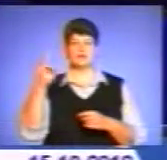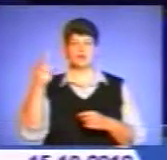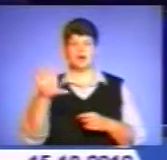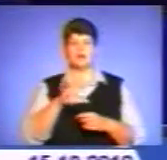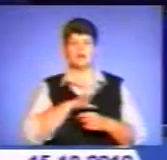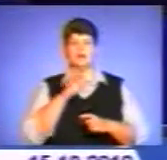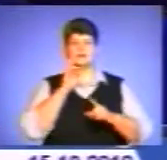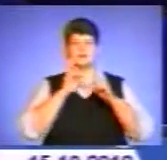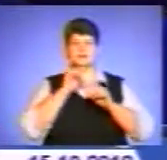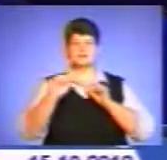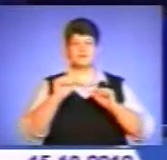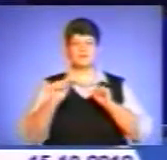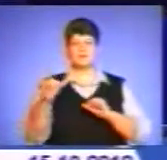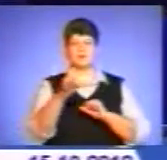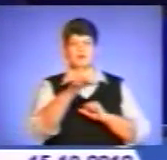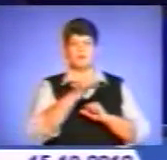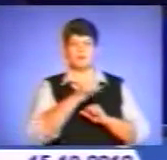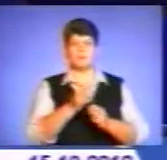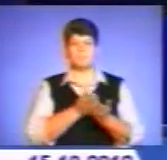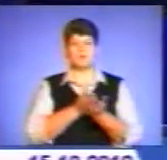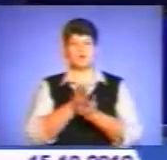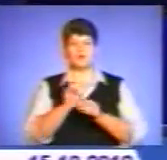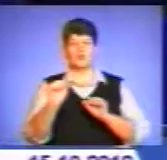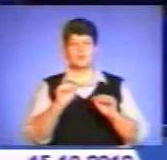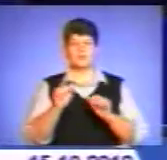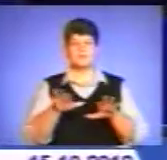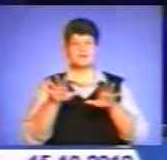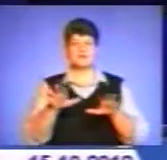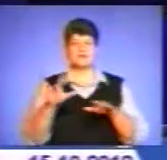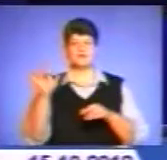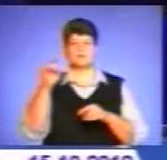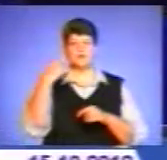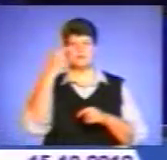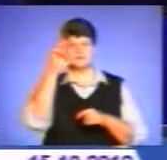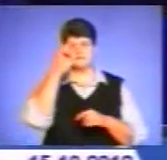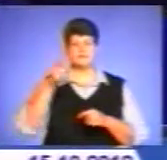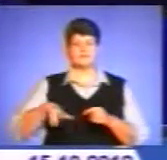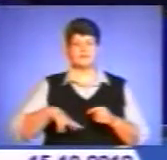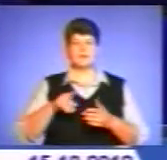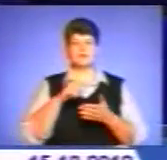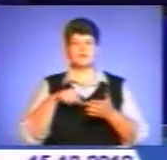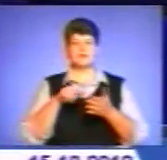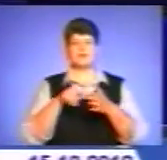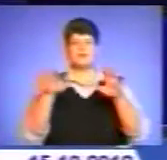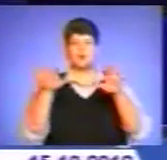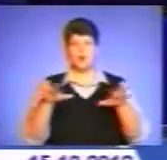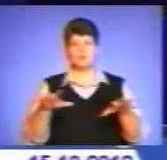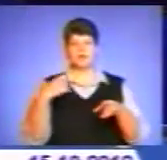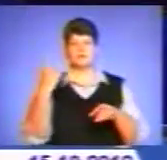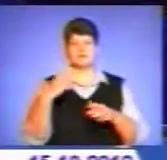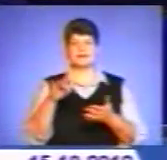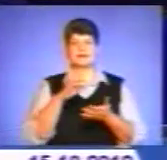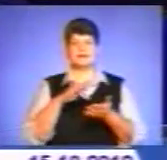нарада з керівництвом регіонів, профільних управлінь місцевих держадміністрацій, підприємств галузі та міськими головами обласних центрів та